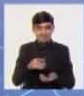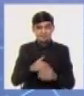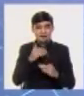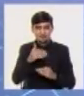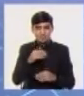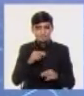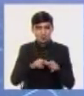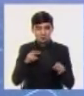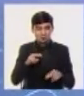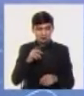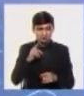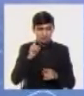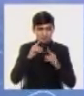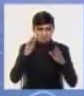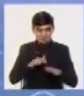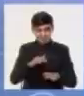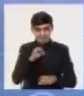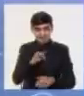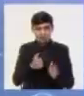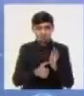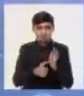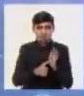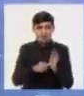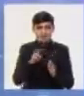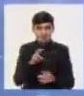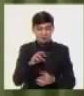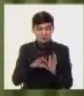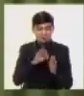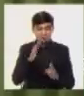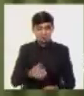палаты Конгресса в Вашингтоне назначено на 6 января.